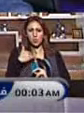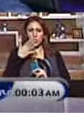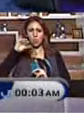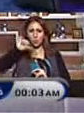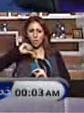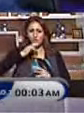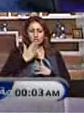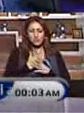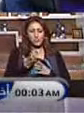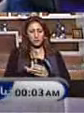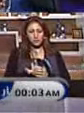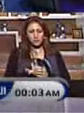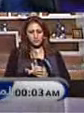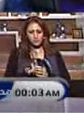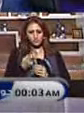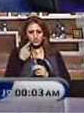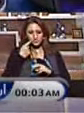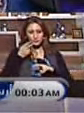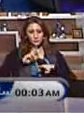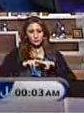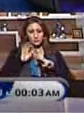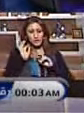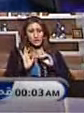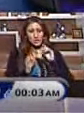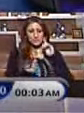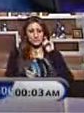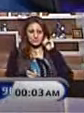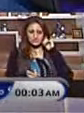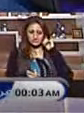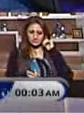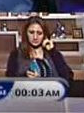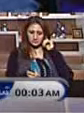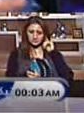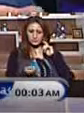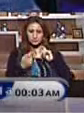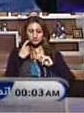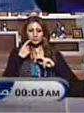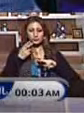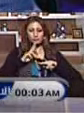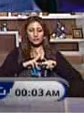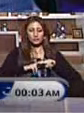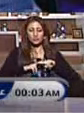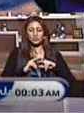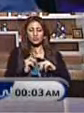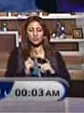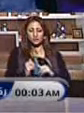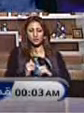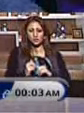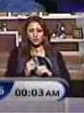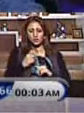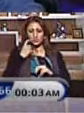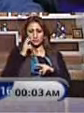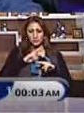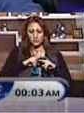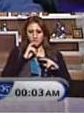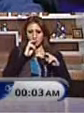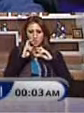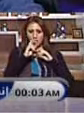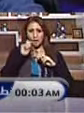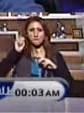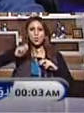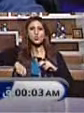ان هؤلاء ل شرذمه قليلون وانهم لنا لغائظون هكذا قال فرعون لانه ضعيف الحجه هو لما تحاور مع سيدنا